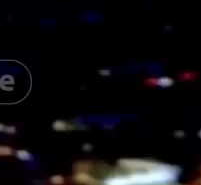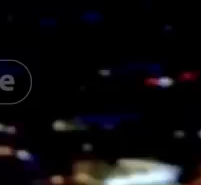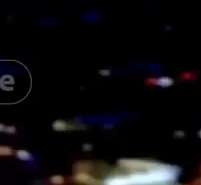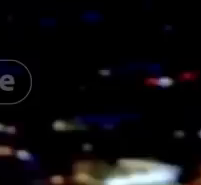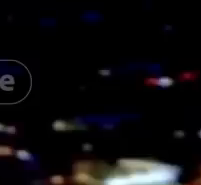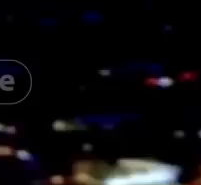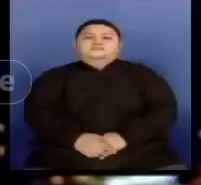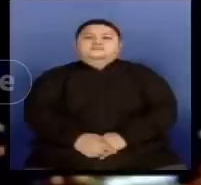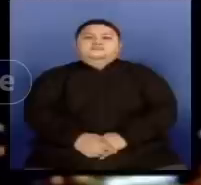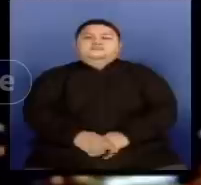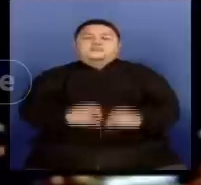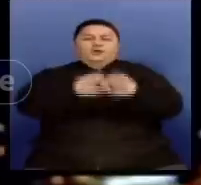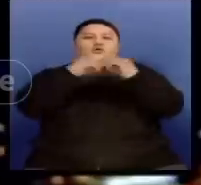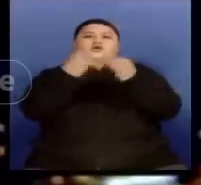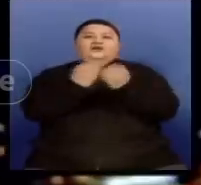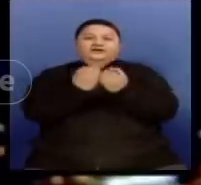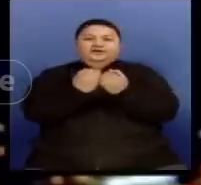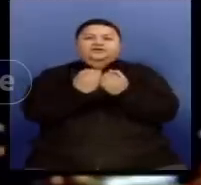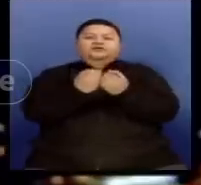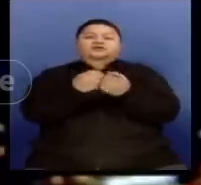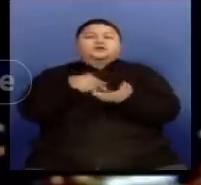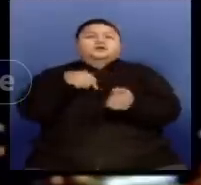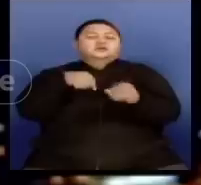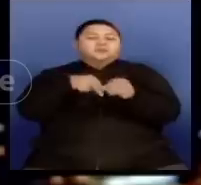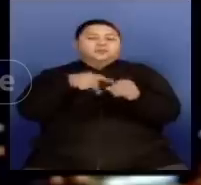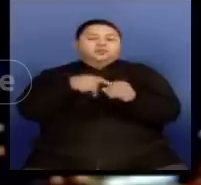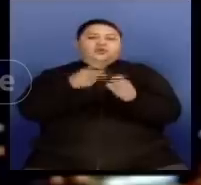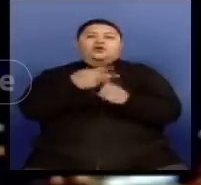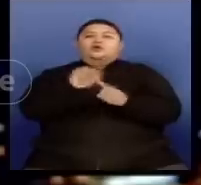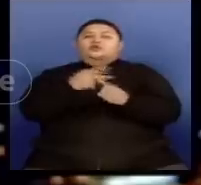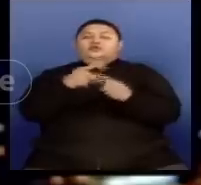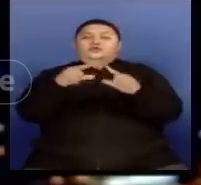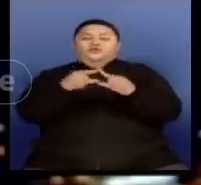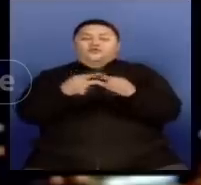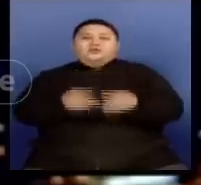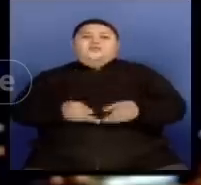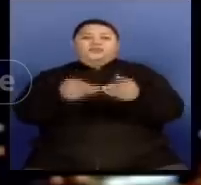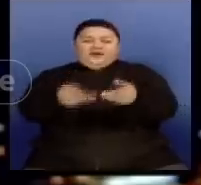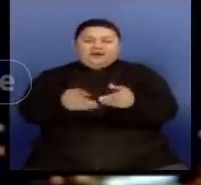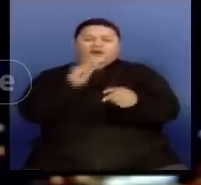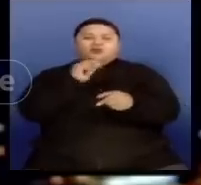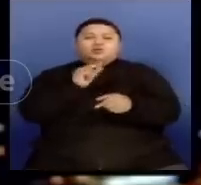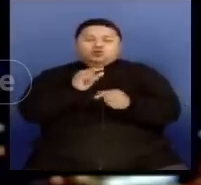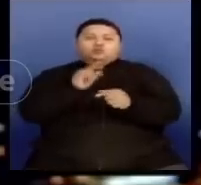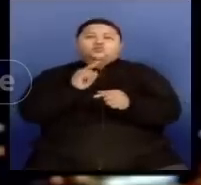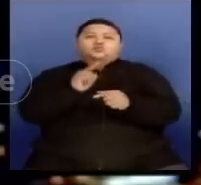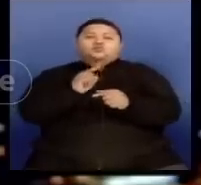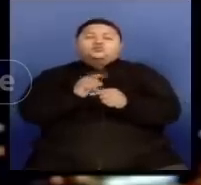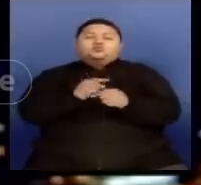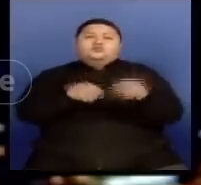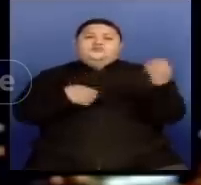organisasi sepak bola dunia FIFA memberi lampu hijau kepada Argentina yang dengan cepat mencalonkan diri menggantikan Indonesia